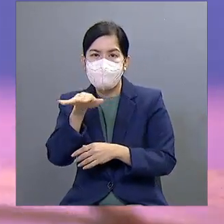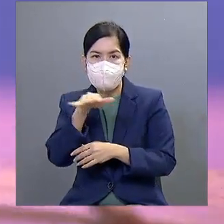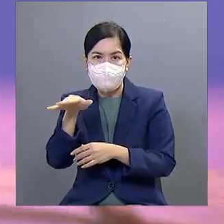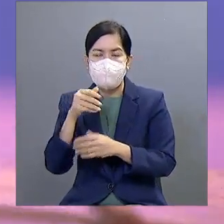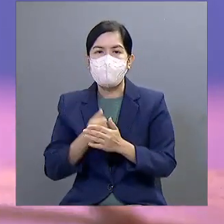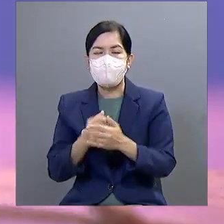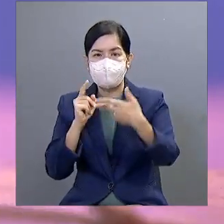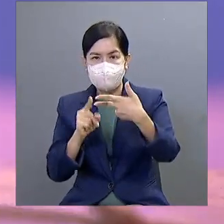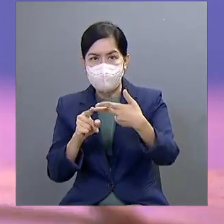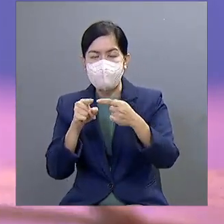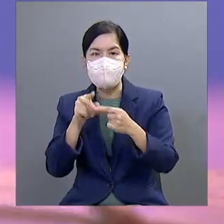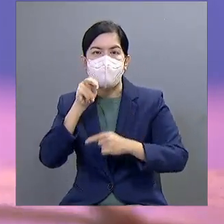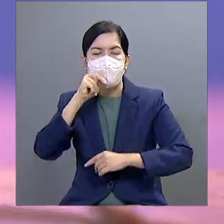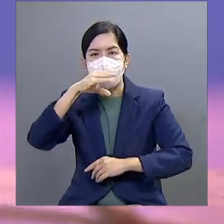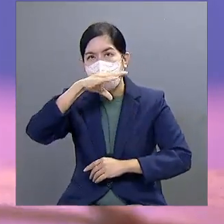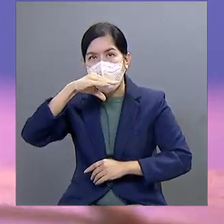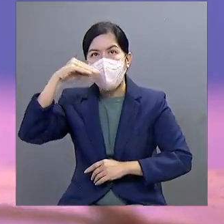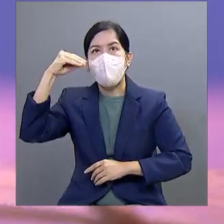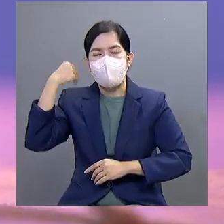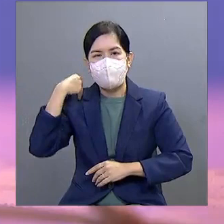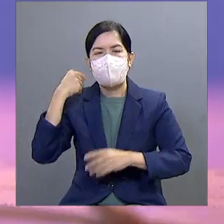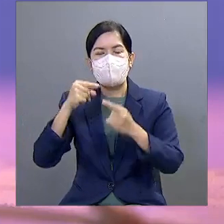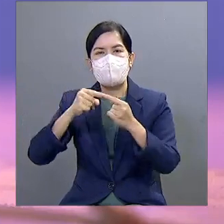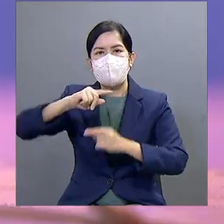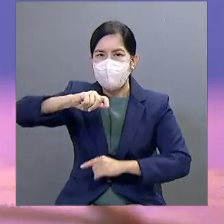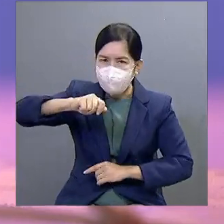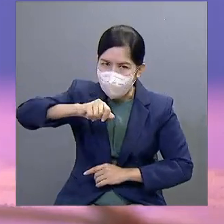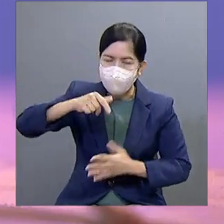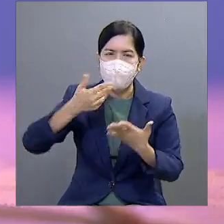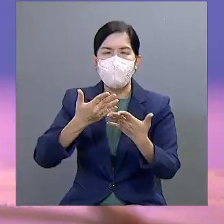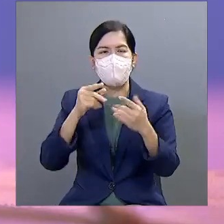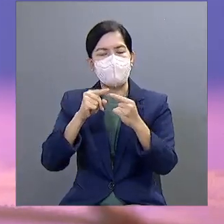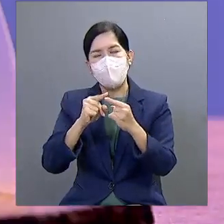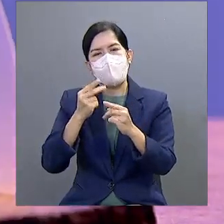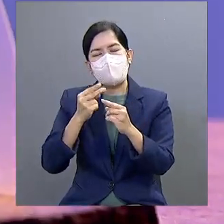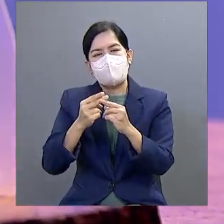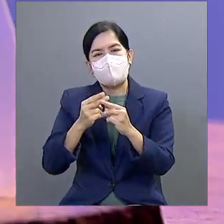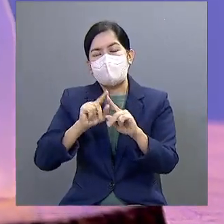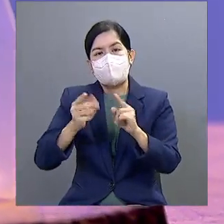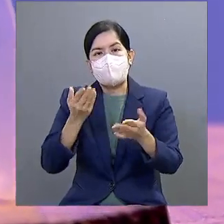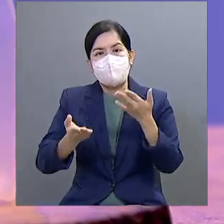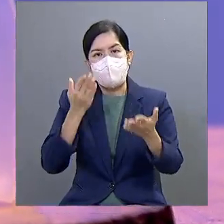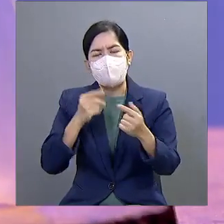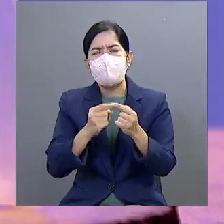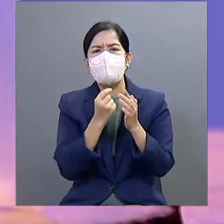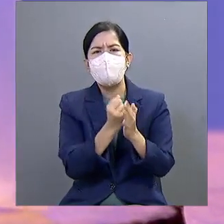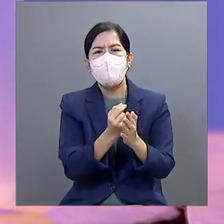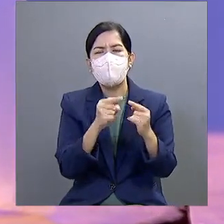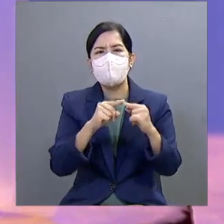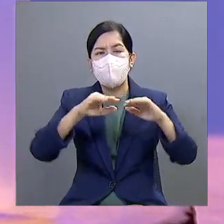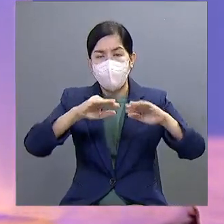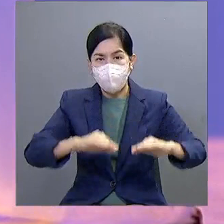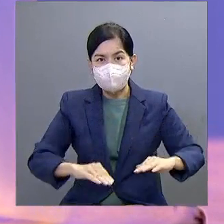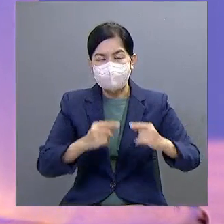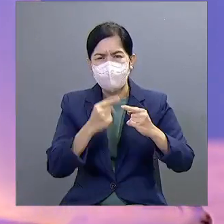ทนซีทรัสจะเป็นมะนาวก็ได้เลมอนก็ได้เบอร์กามอตก็ได้นะคะที่จะช่วยดับกลิ่นฉี่